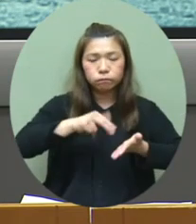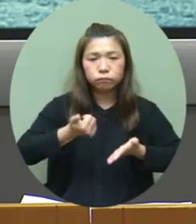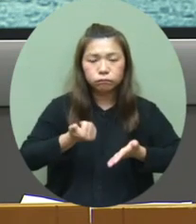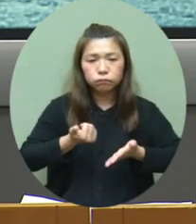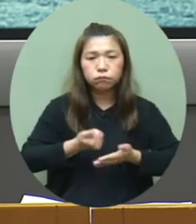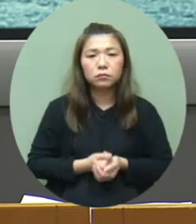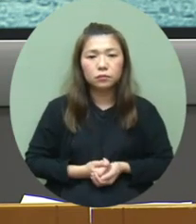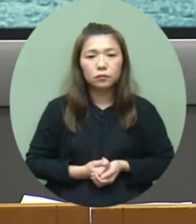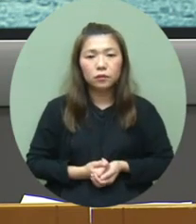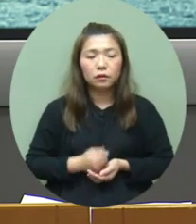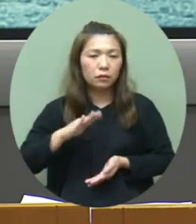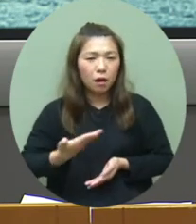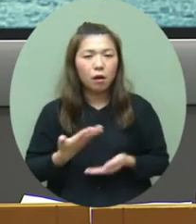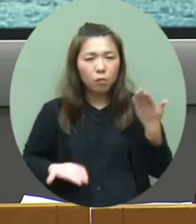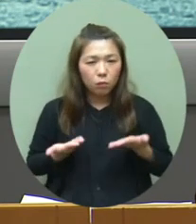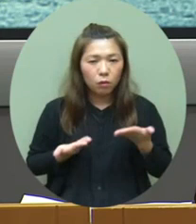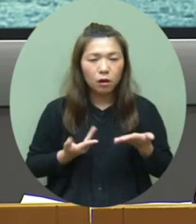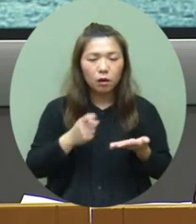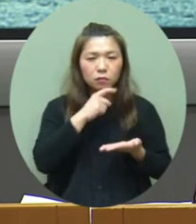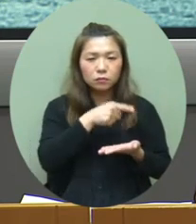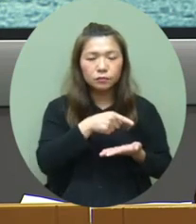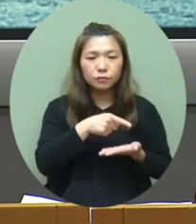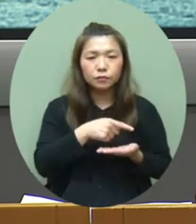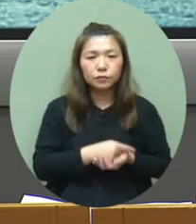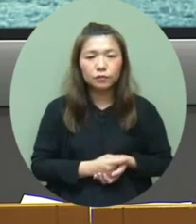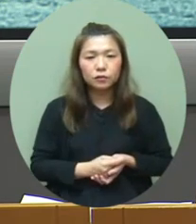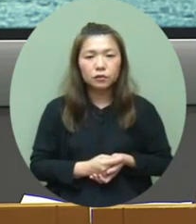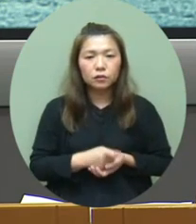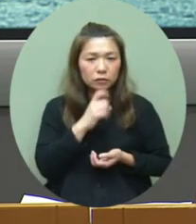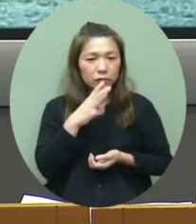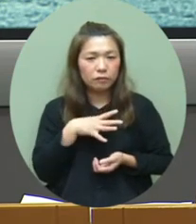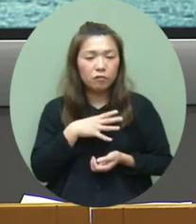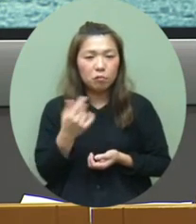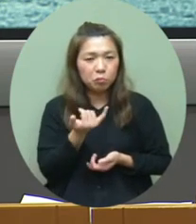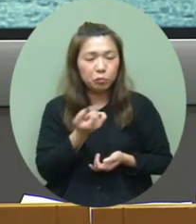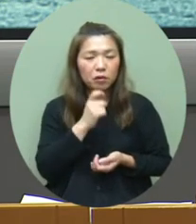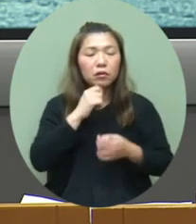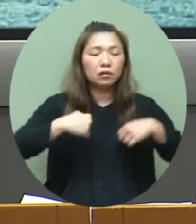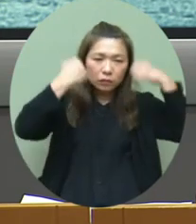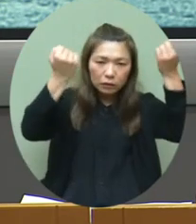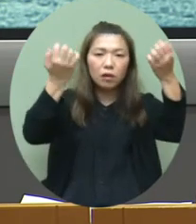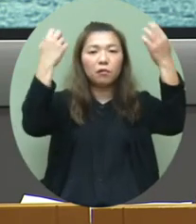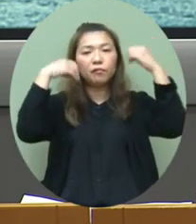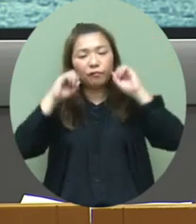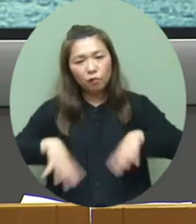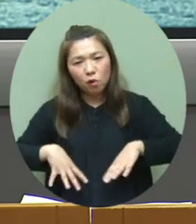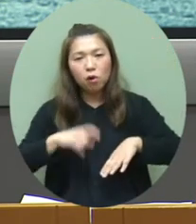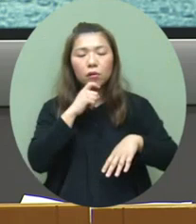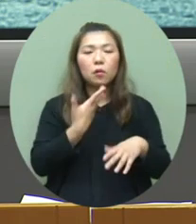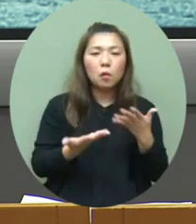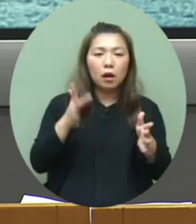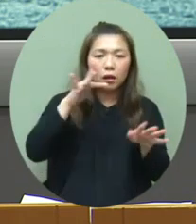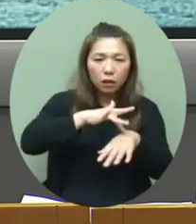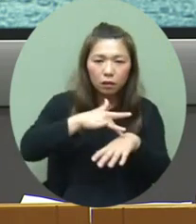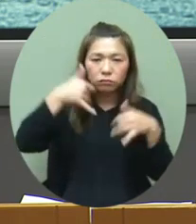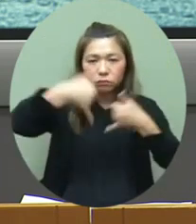是都有機會是可能是中間有些情況可能穿啊、除啊，或者有時接觸呢有機會在